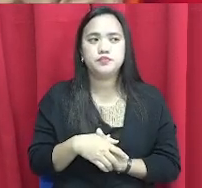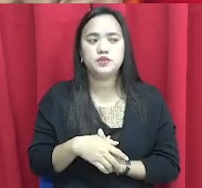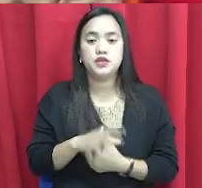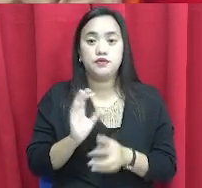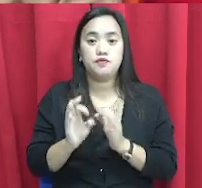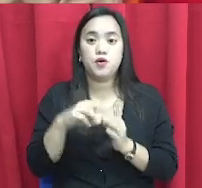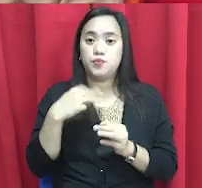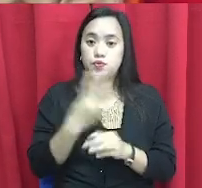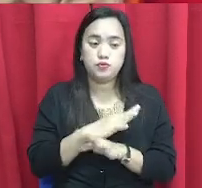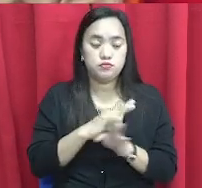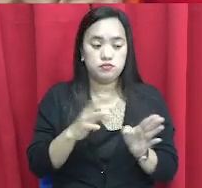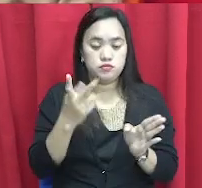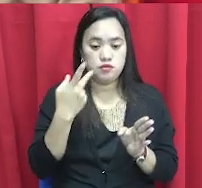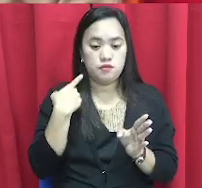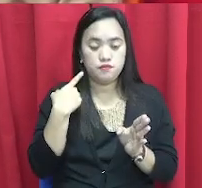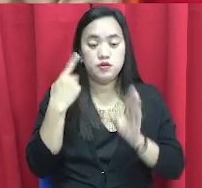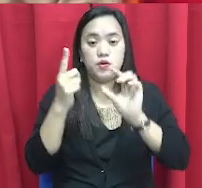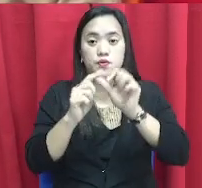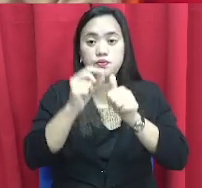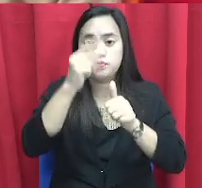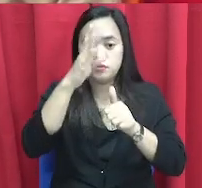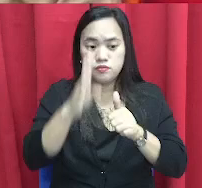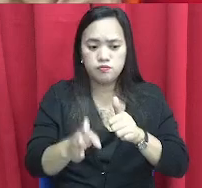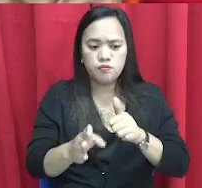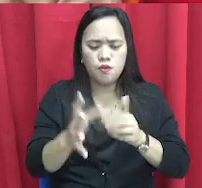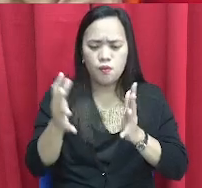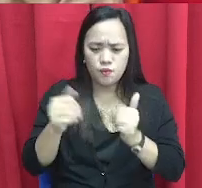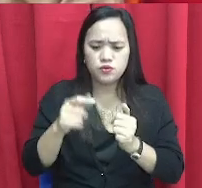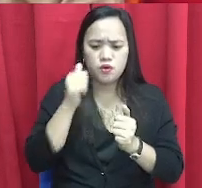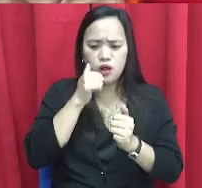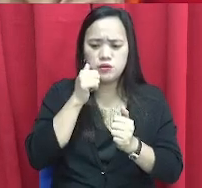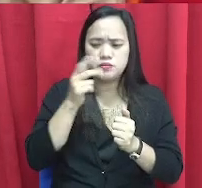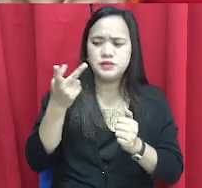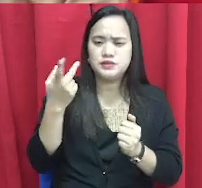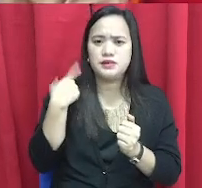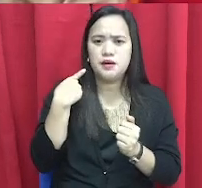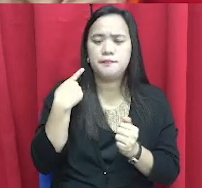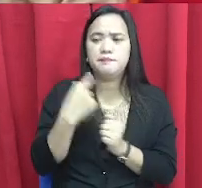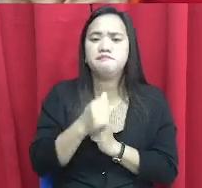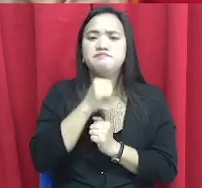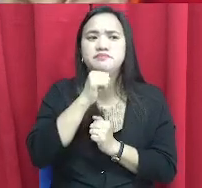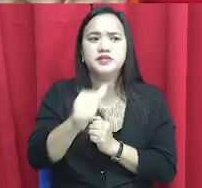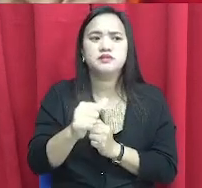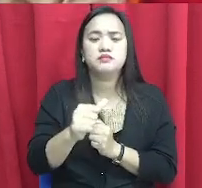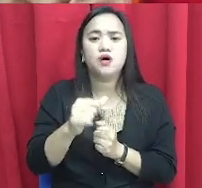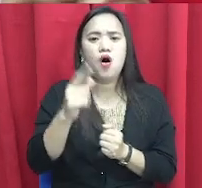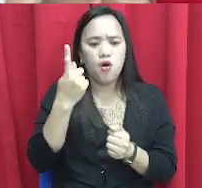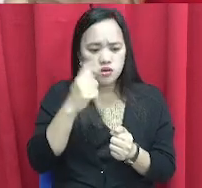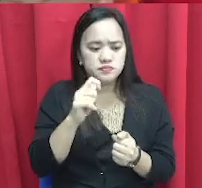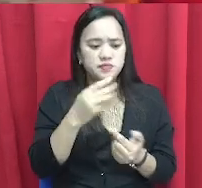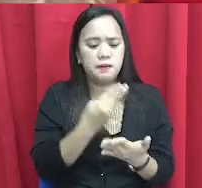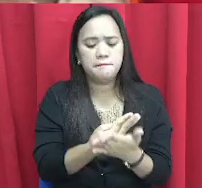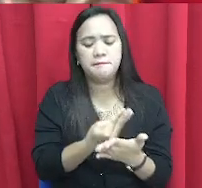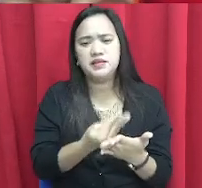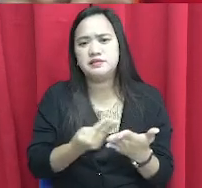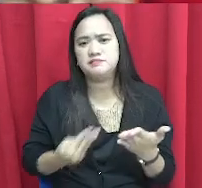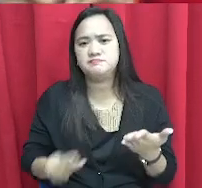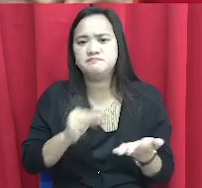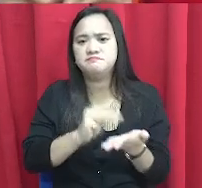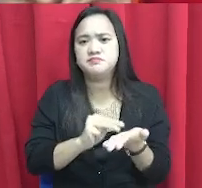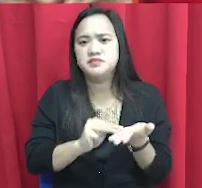magkaroon sila ng magandang puro ano eh temporal ang plano natin sa family natin eh materyal na bagay yun